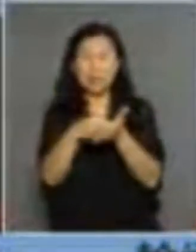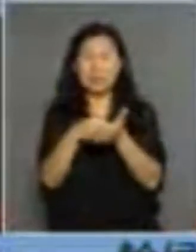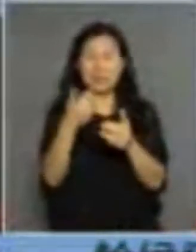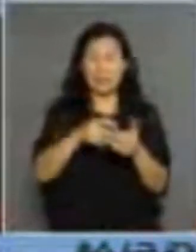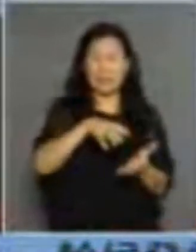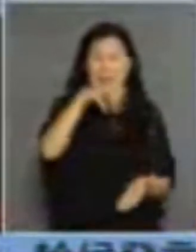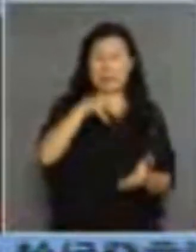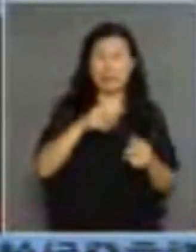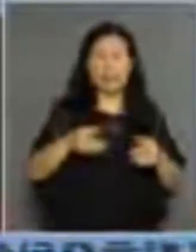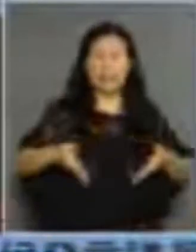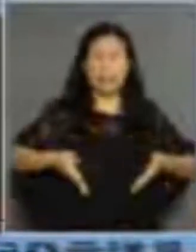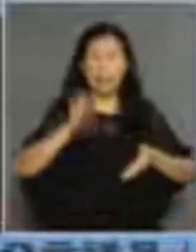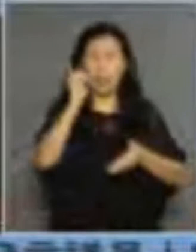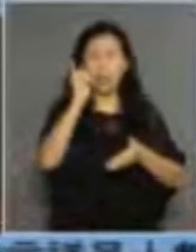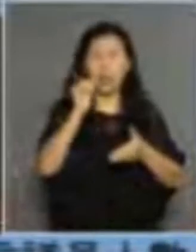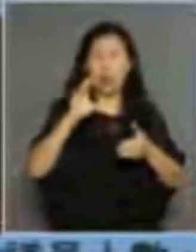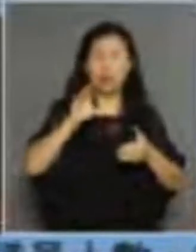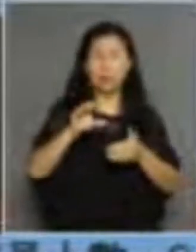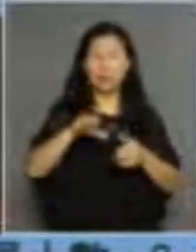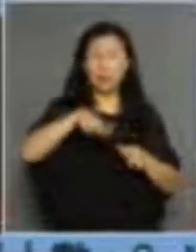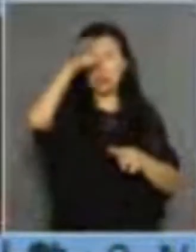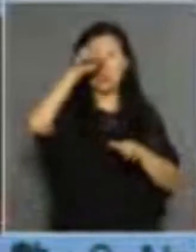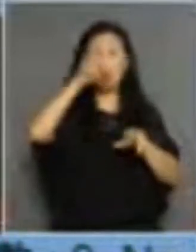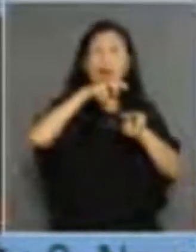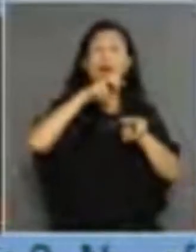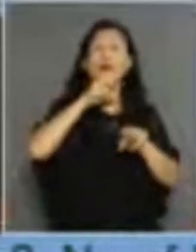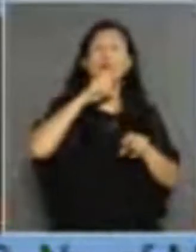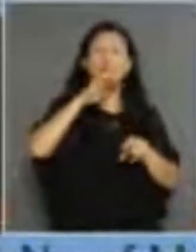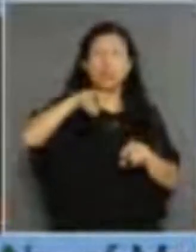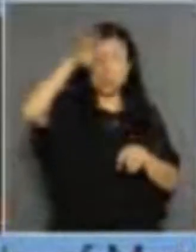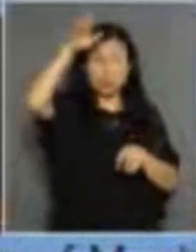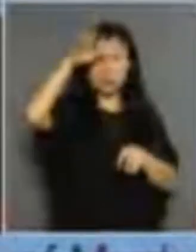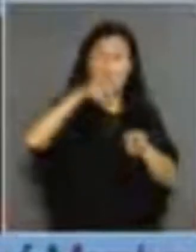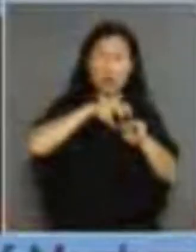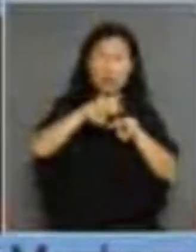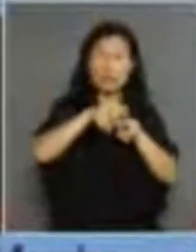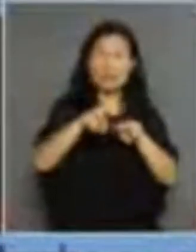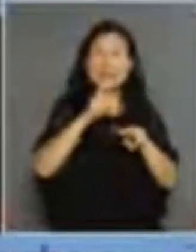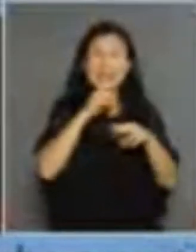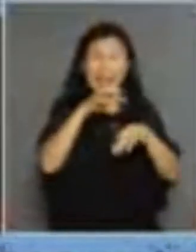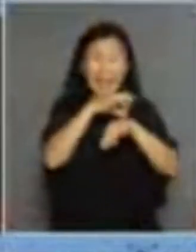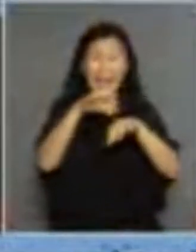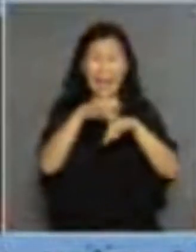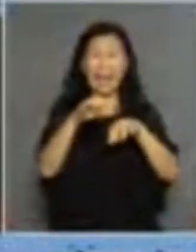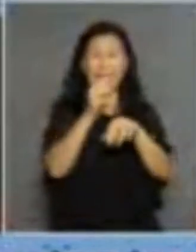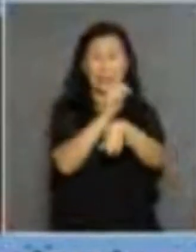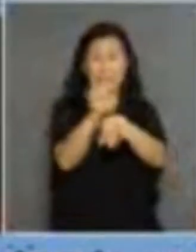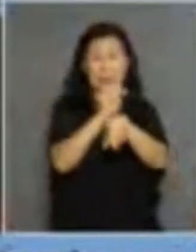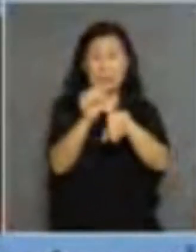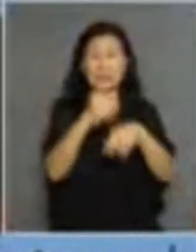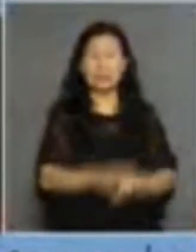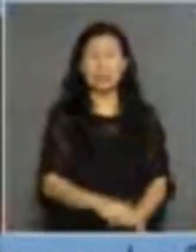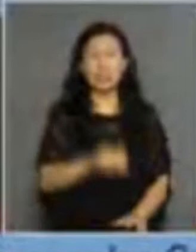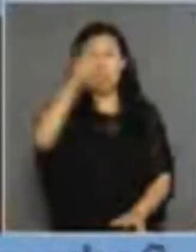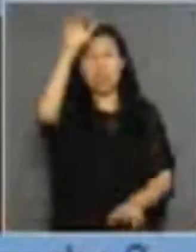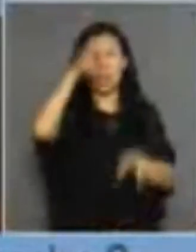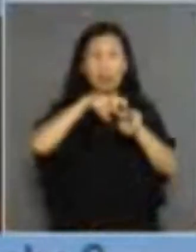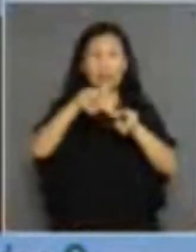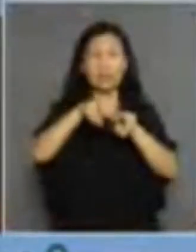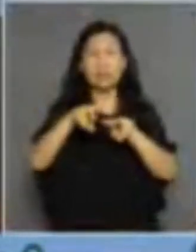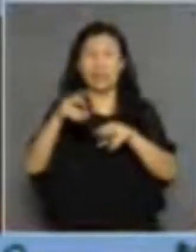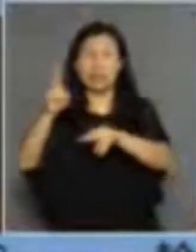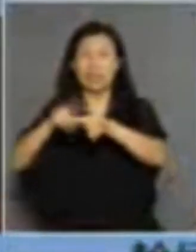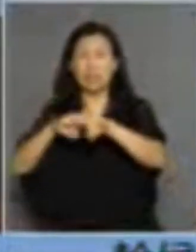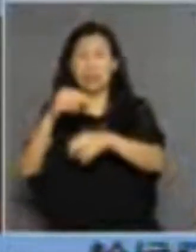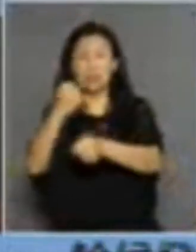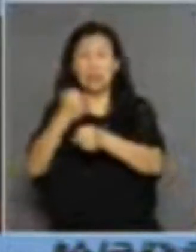條600多億嘅高鐵，去慳10分鐘駁人哋條高鐵。人哋而家嗰條高鐵咧又話搞唔掂啦，全